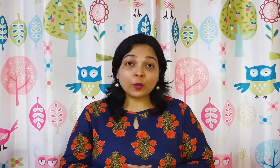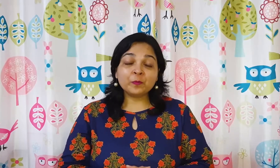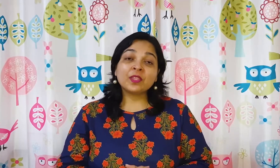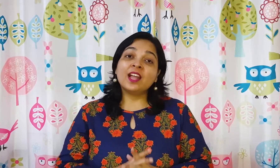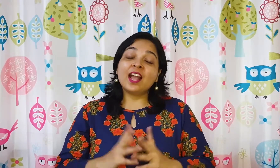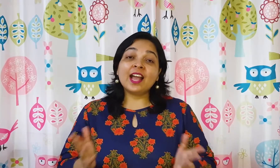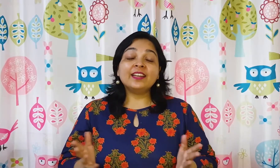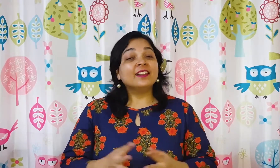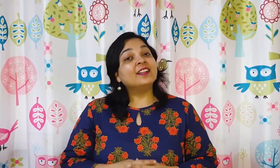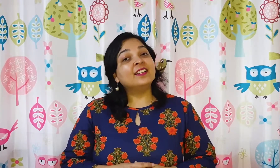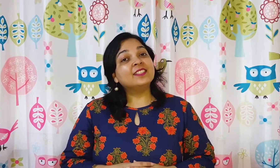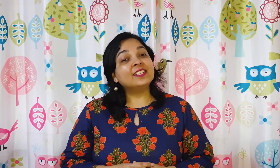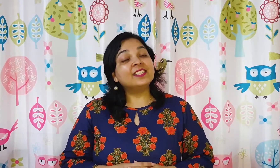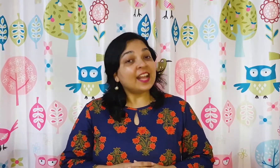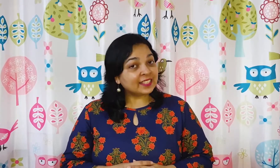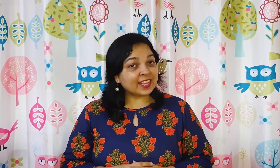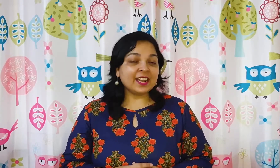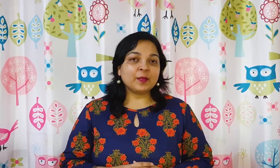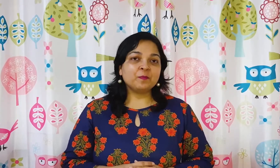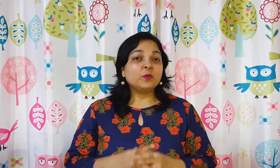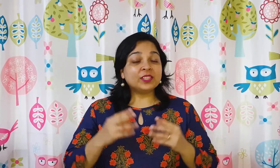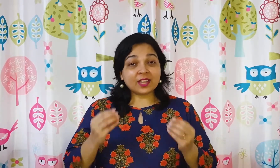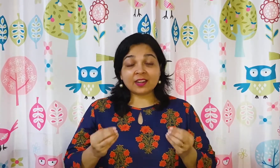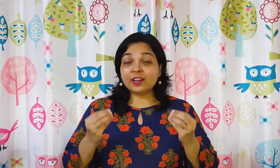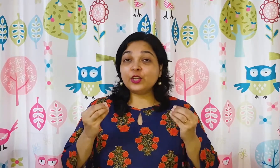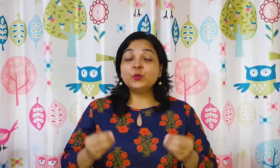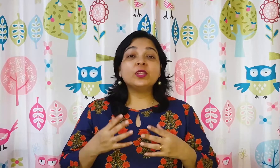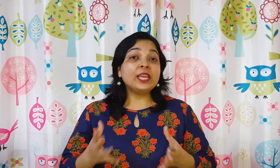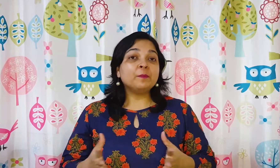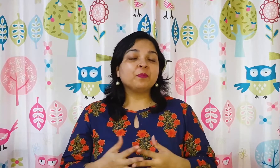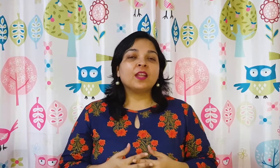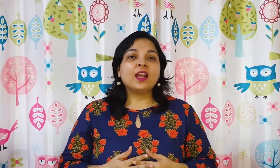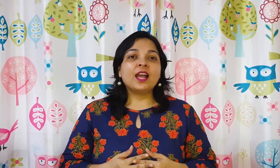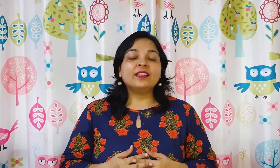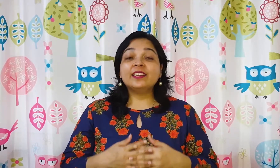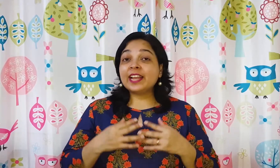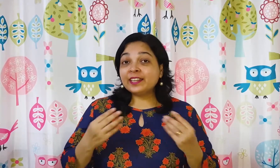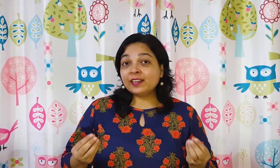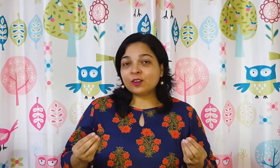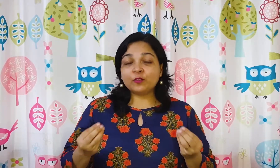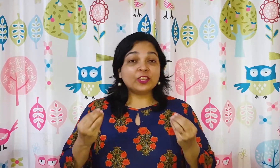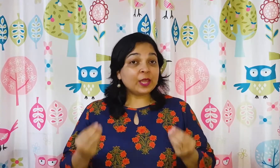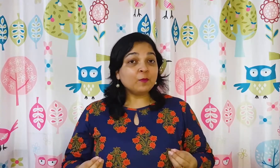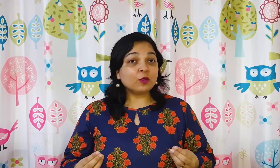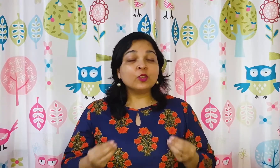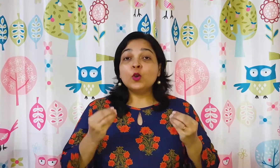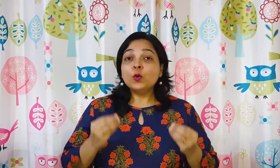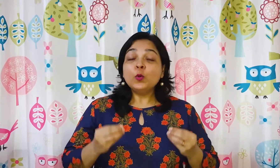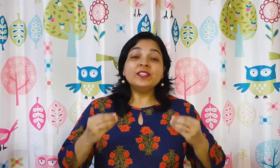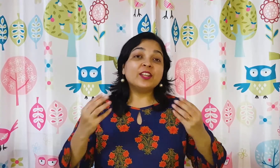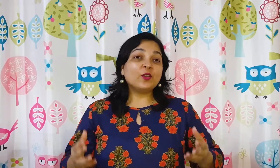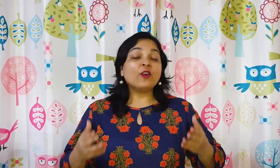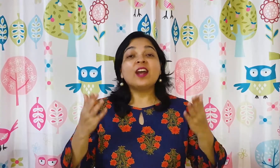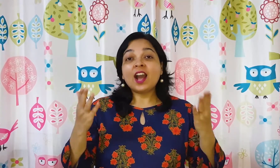fan மண células கடந்தி நாய்றித்று கிலம் நீம் முதல் நாம் ஒரு புதிய தலைப்பை தொடங்கினோம் அது உங்கள்